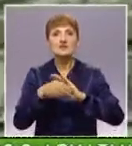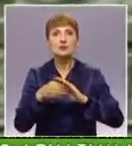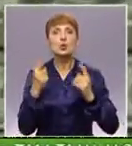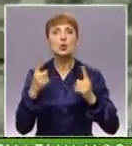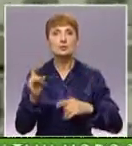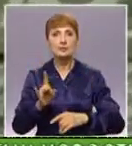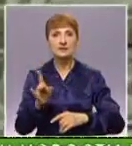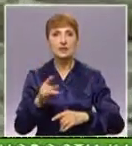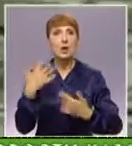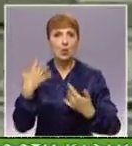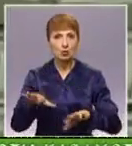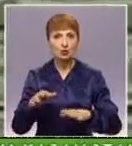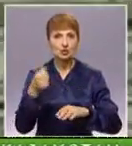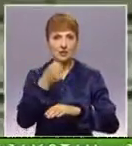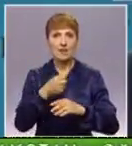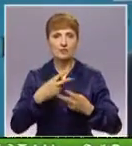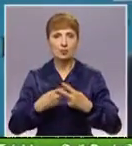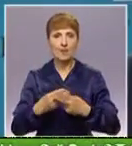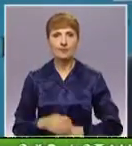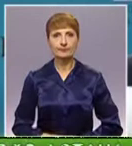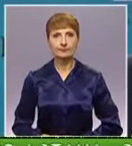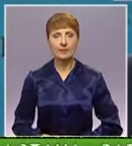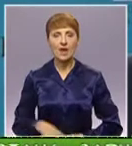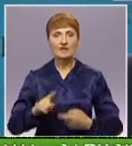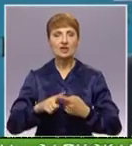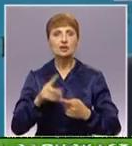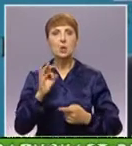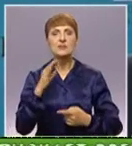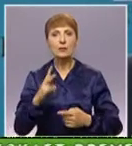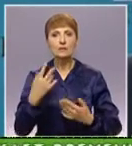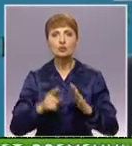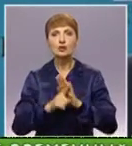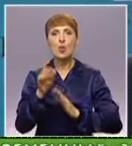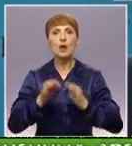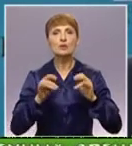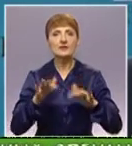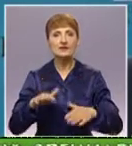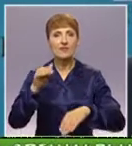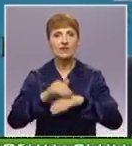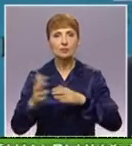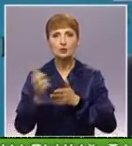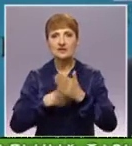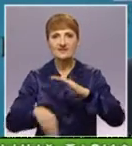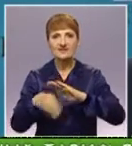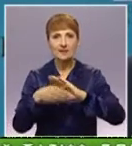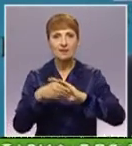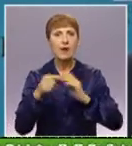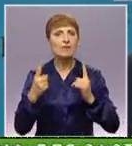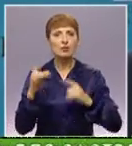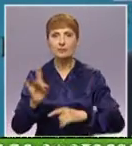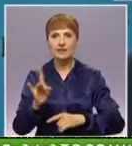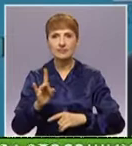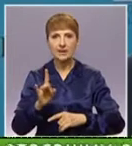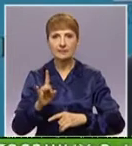крупном размере. Его уже водворили в ВВС. В отношении Оспанова возбуждено уголовное дело по факту получения взятки в особо крупном